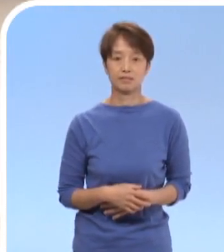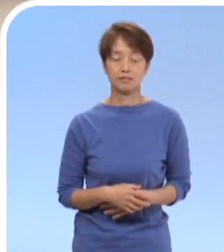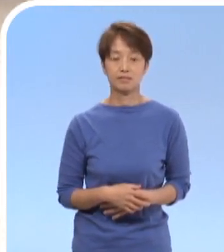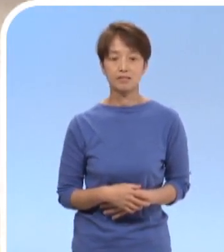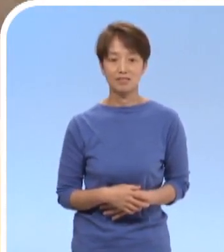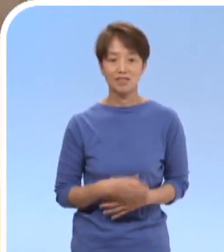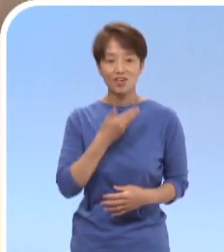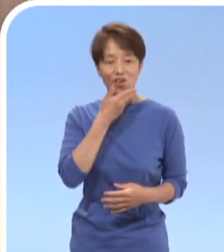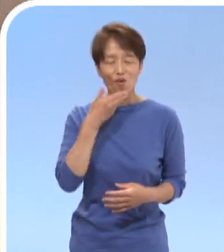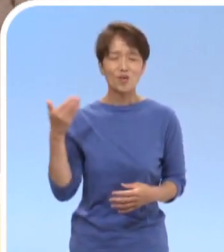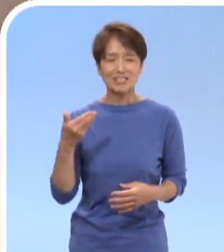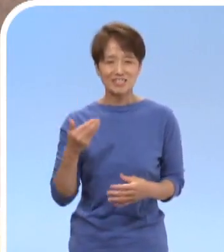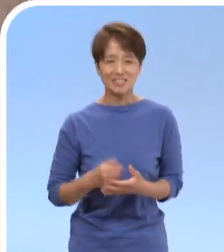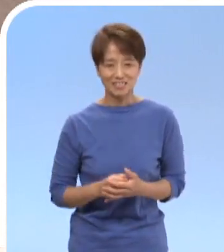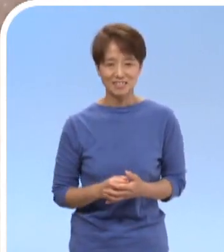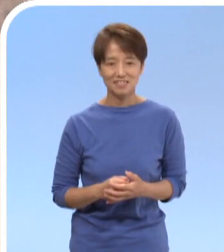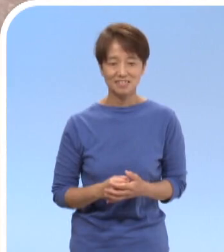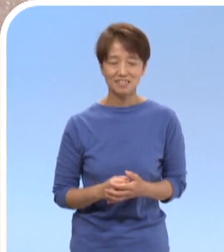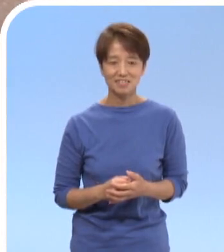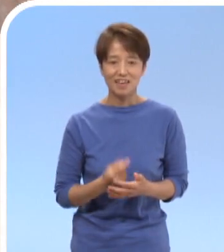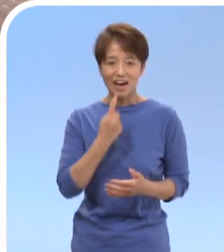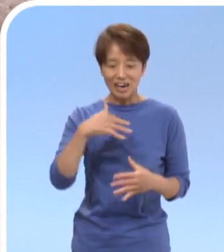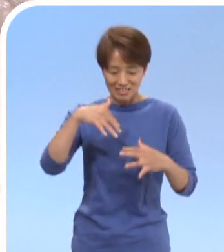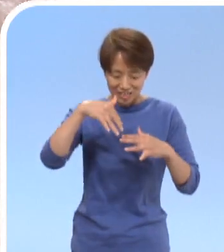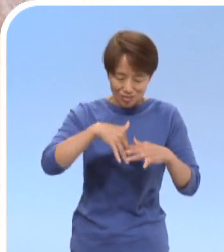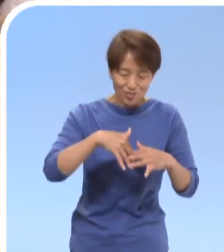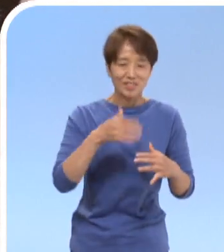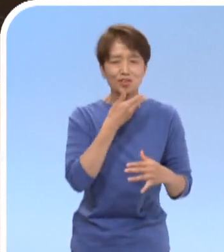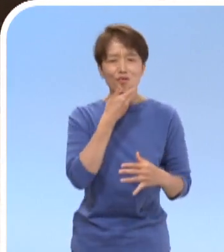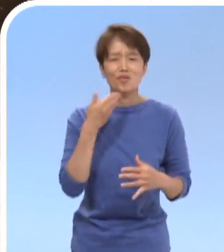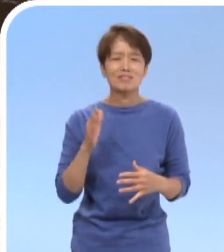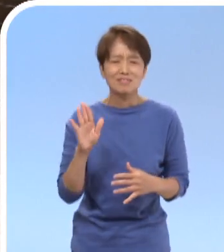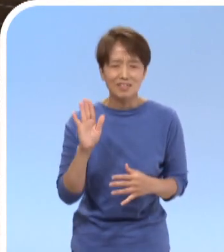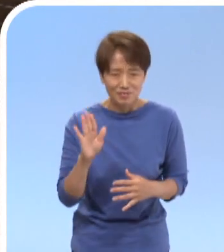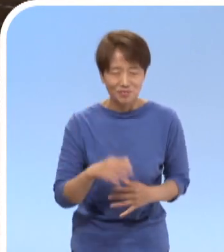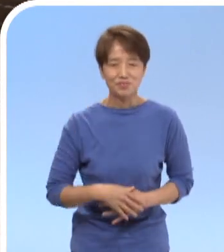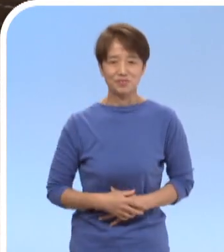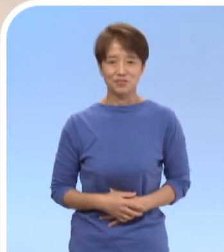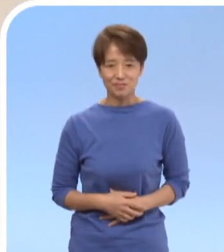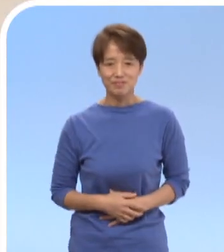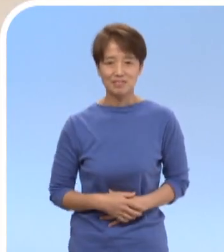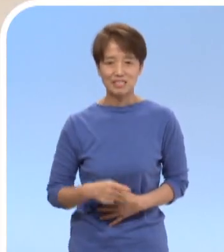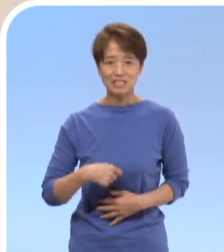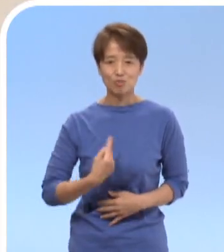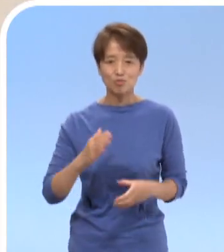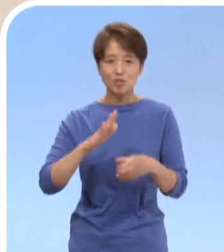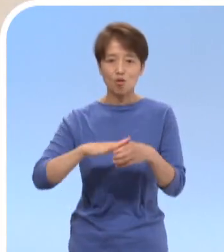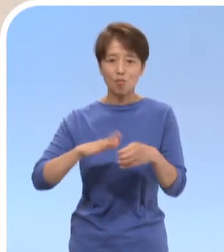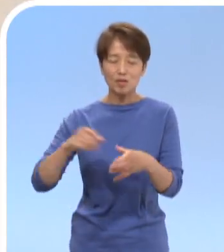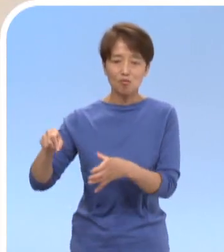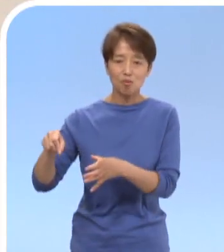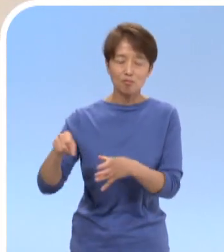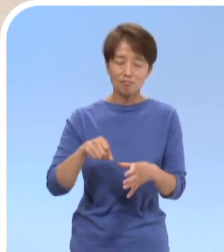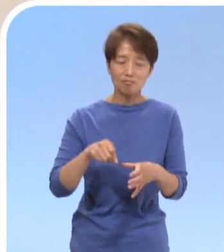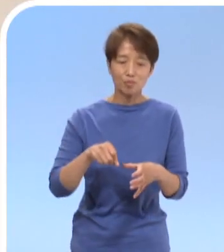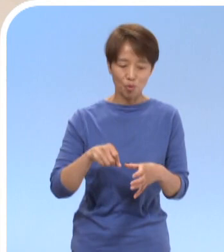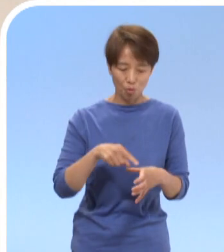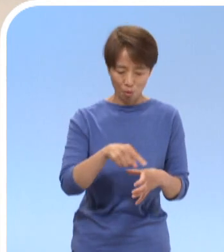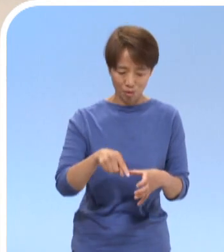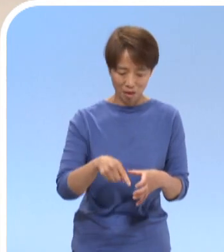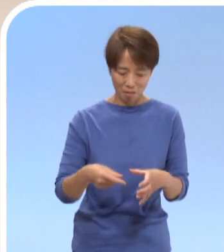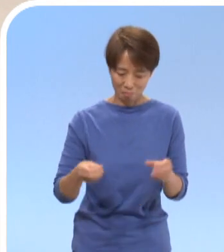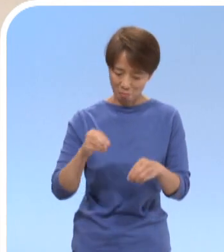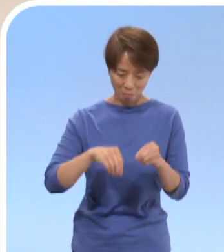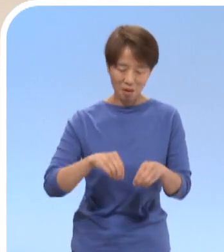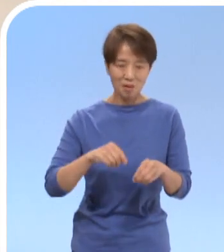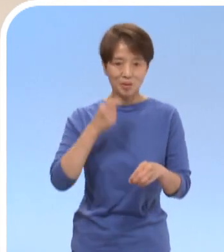一口 美味しい。すっごく味が染んでて。 自分でお弁当を作ってくるにしたら、こんな